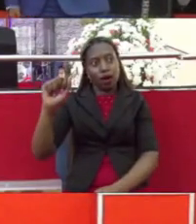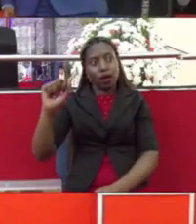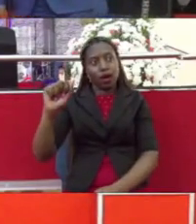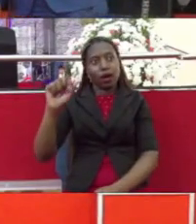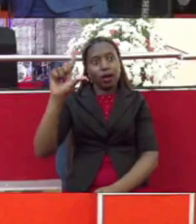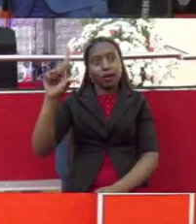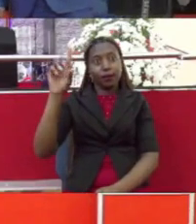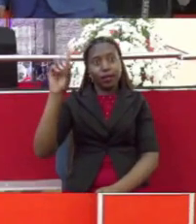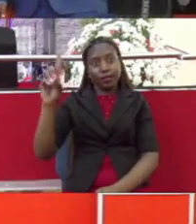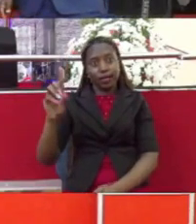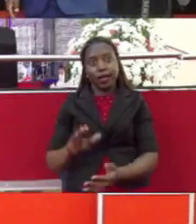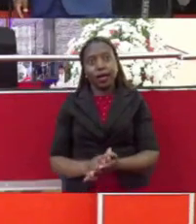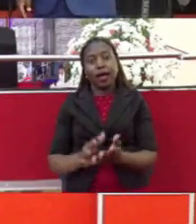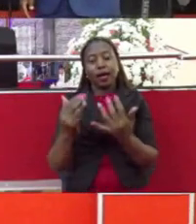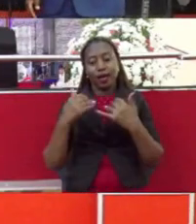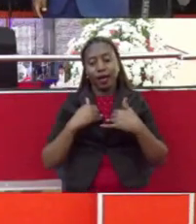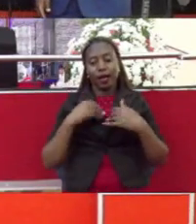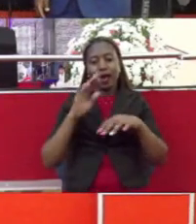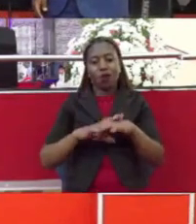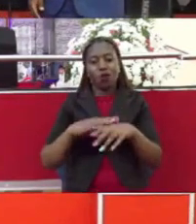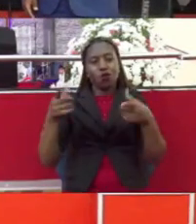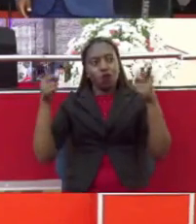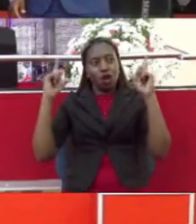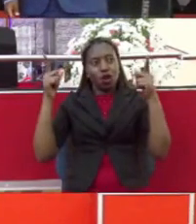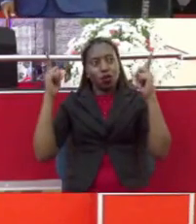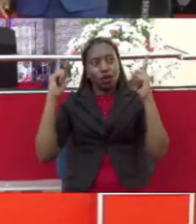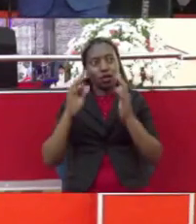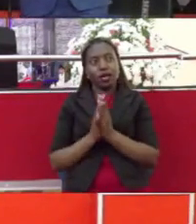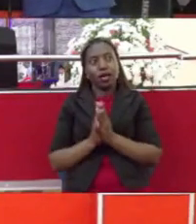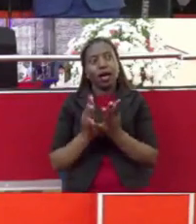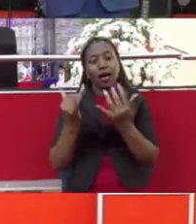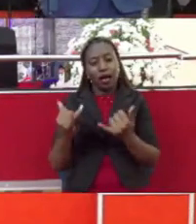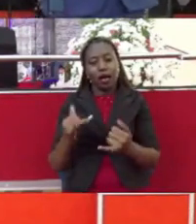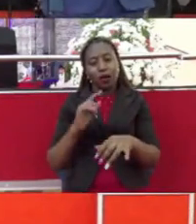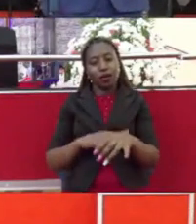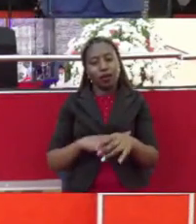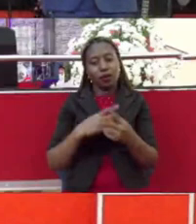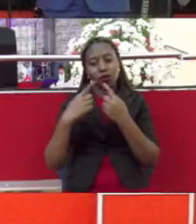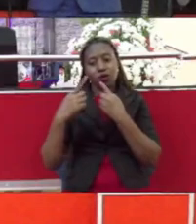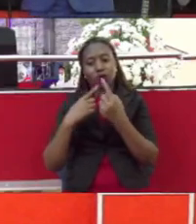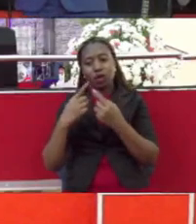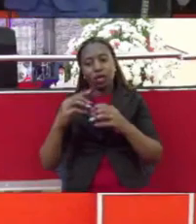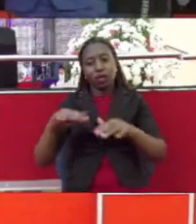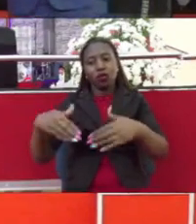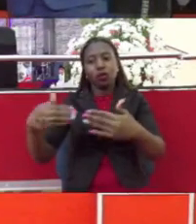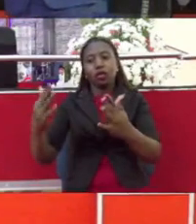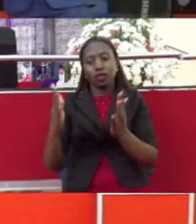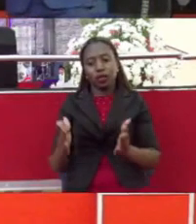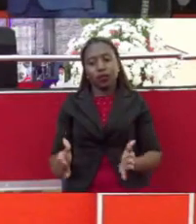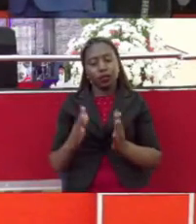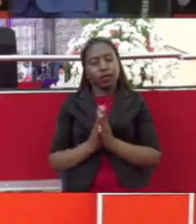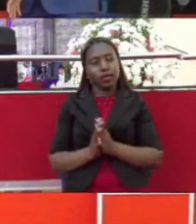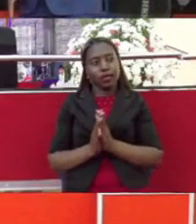nzuri. And in one of the places that he was distributing to the distributors. Na wakati mmoja ambao alikuwa anapeleka kwa wale ambao wanaweza